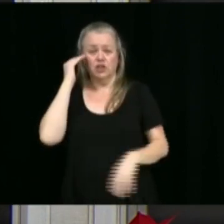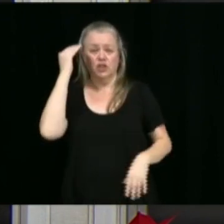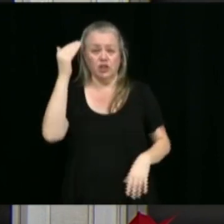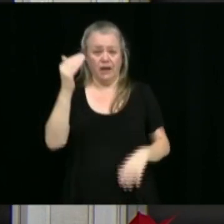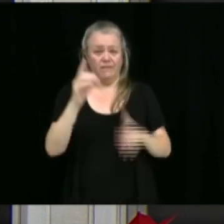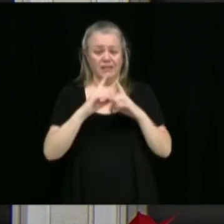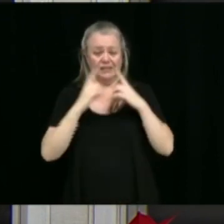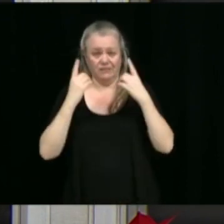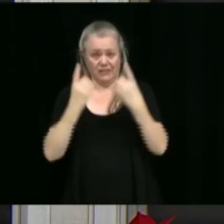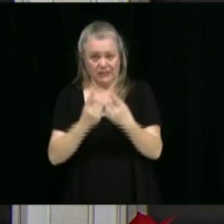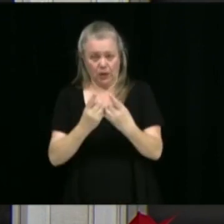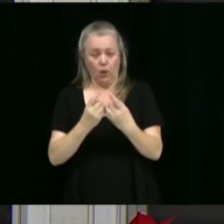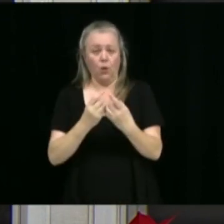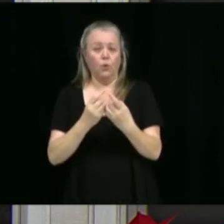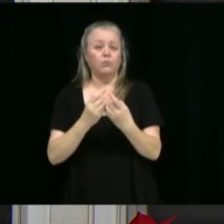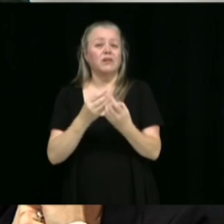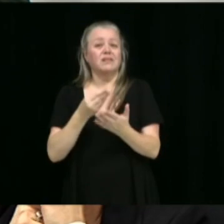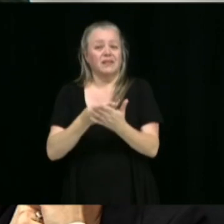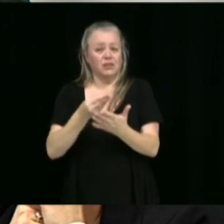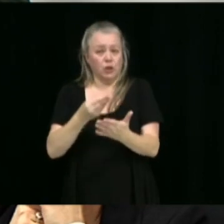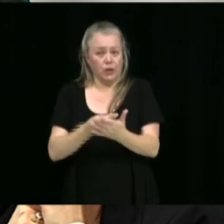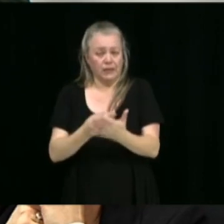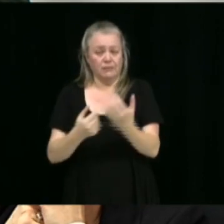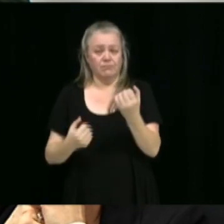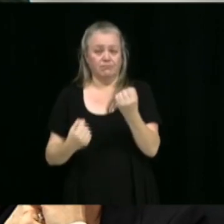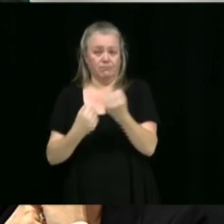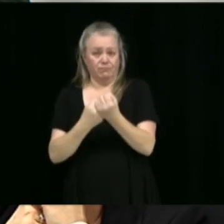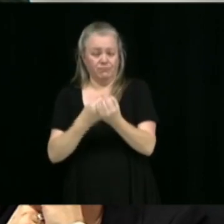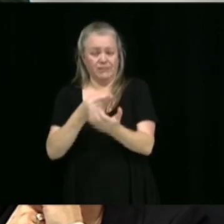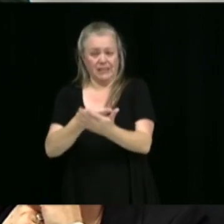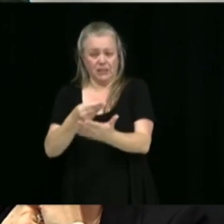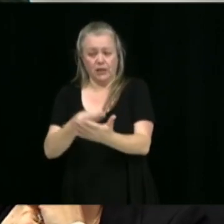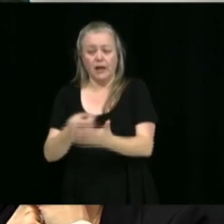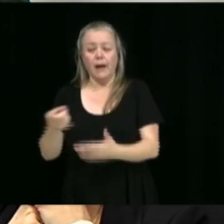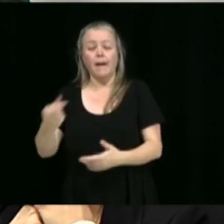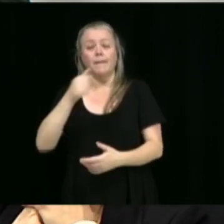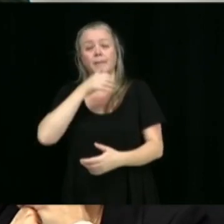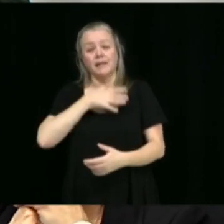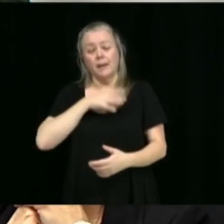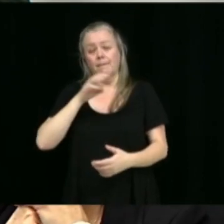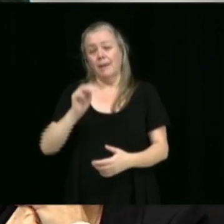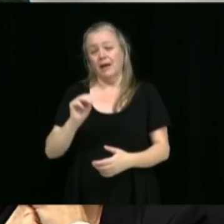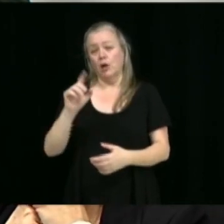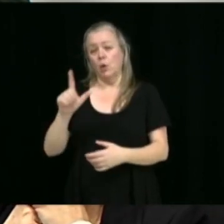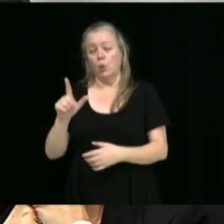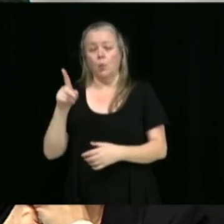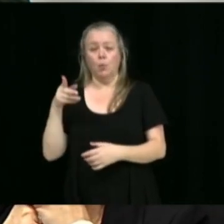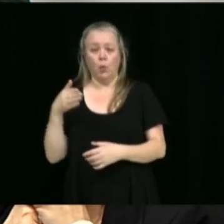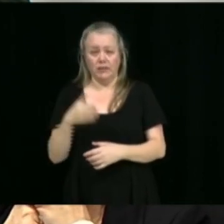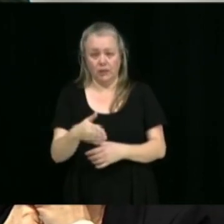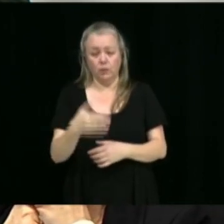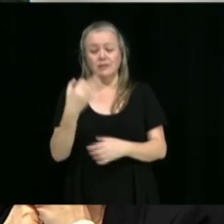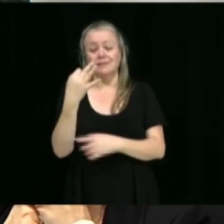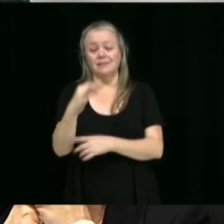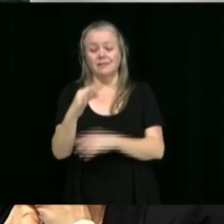assistante trésorière. Il s'agit de procéder à la nomination de Mme Marie-Lou Poisson à compter du 19 décembre